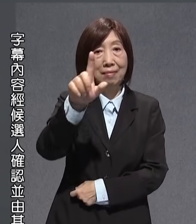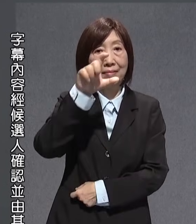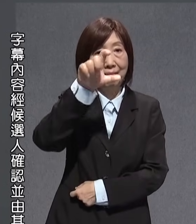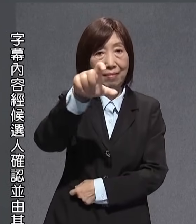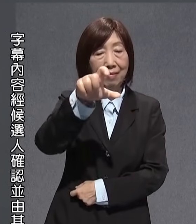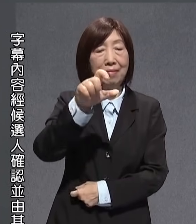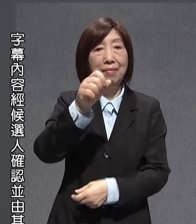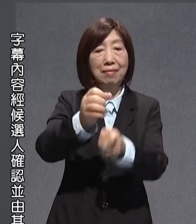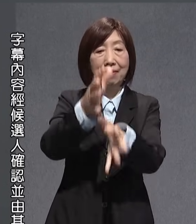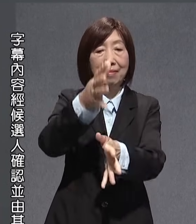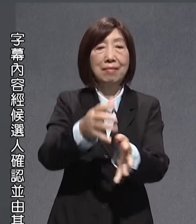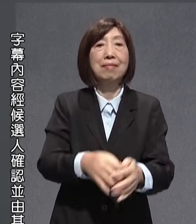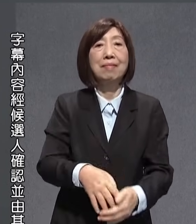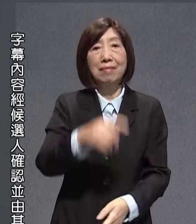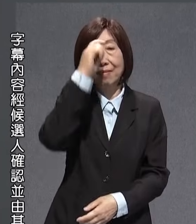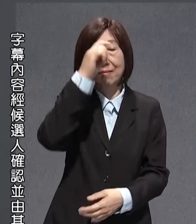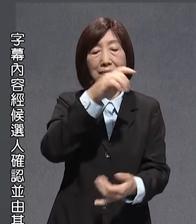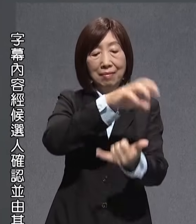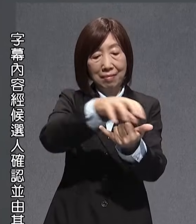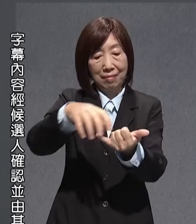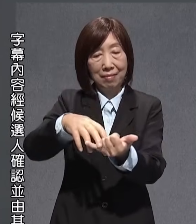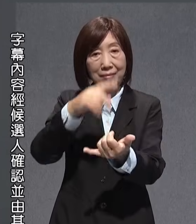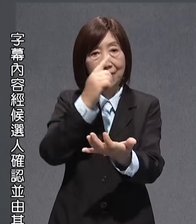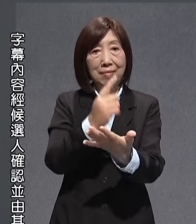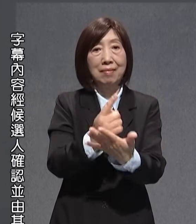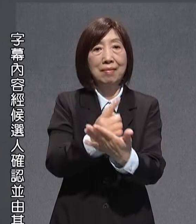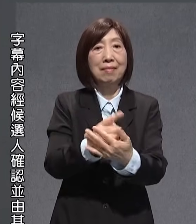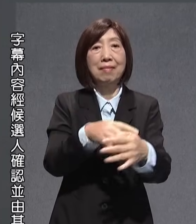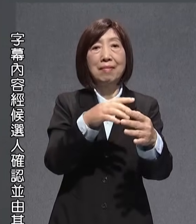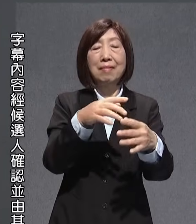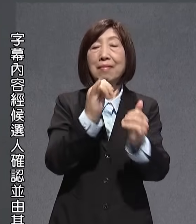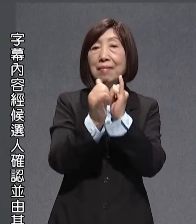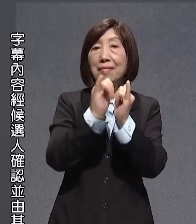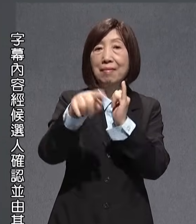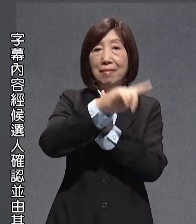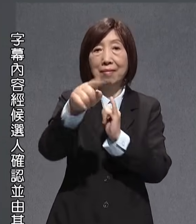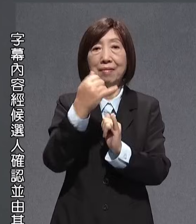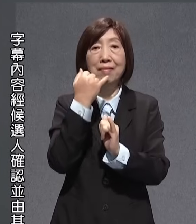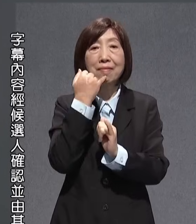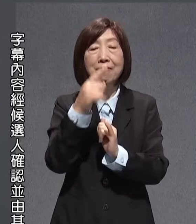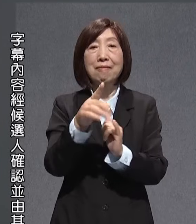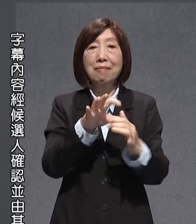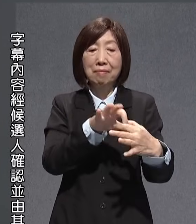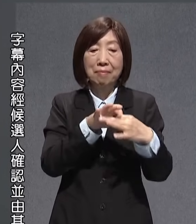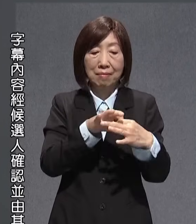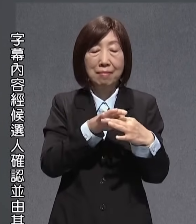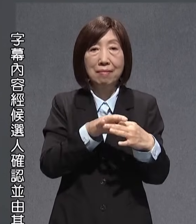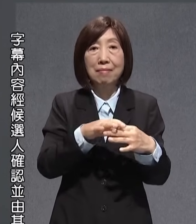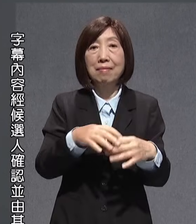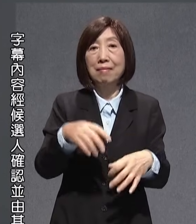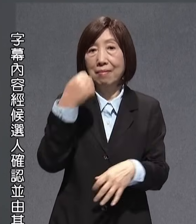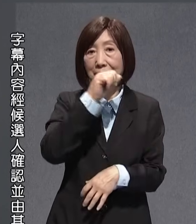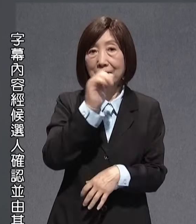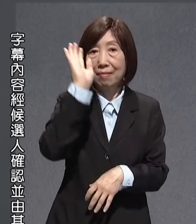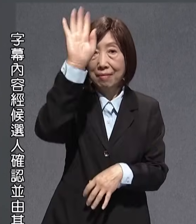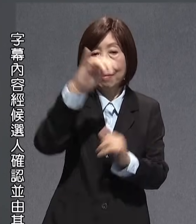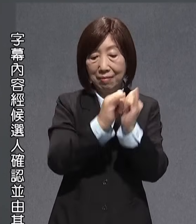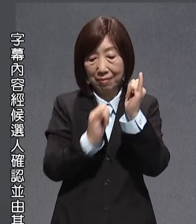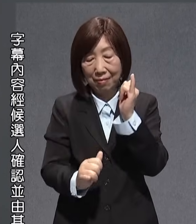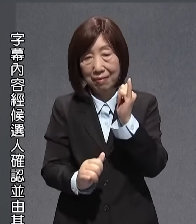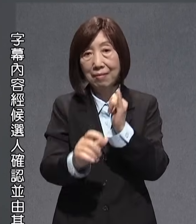语，就是希望各县市的父老乡亲能够在这一场关系台湾前途、后代子孙